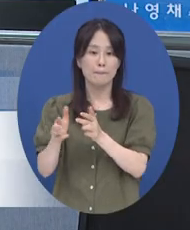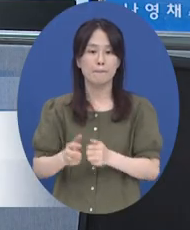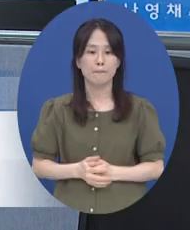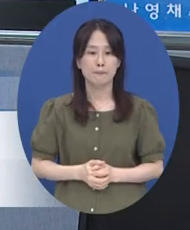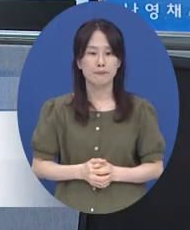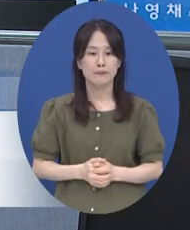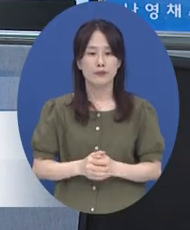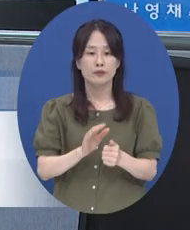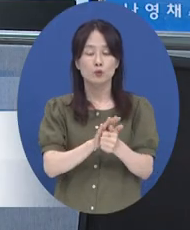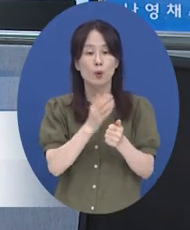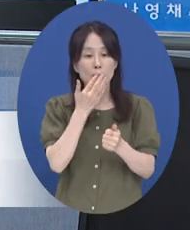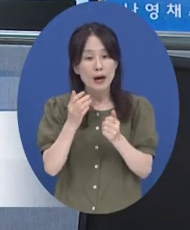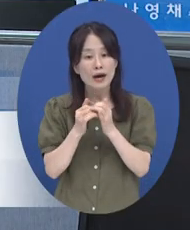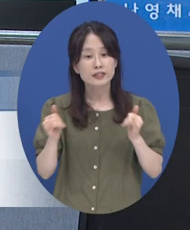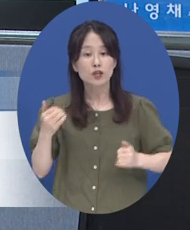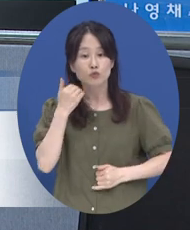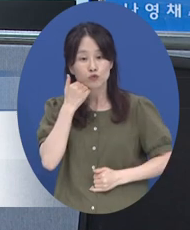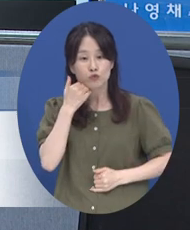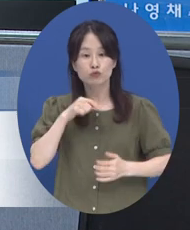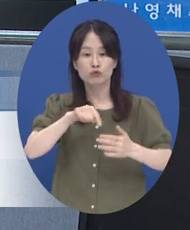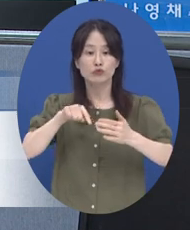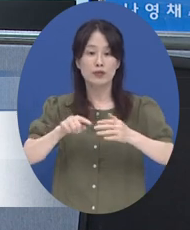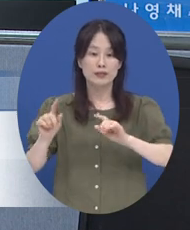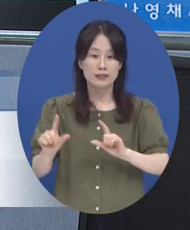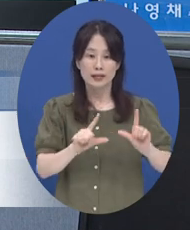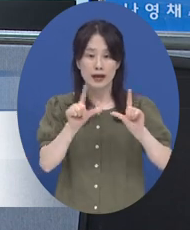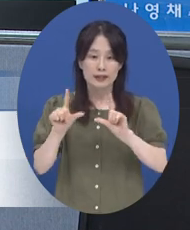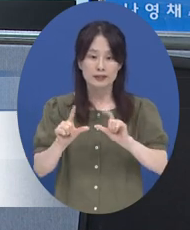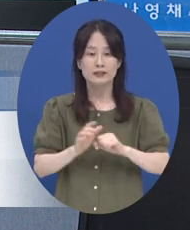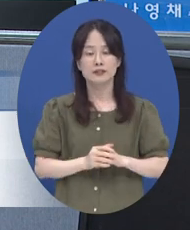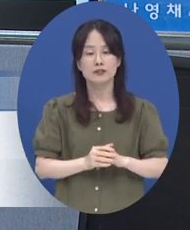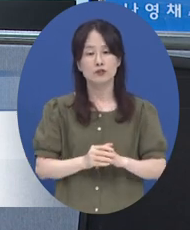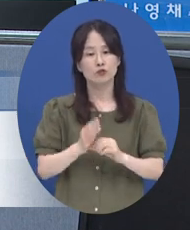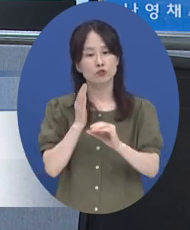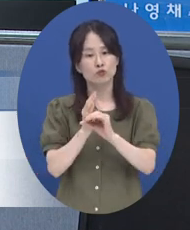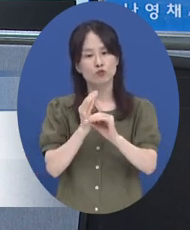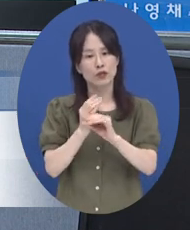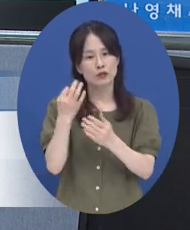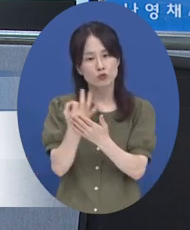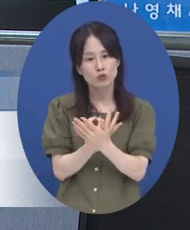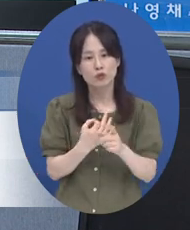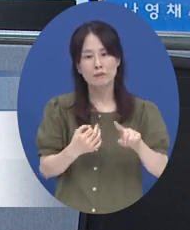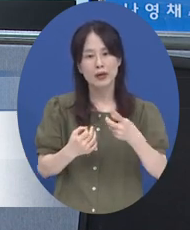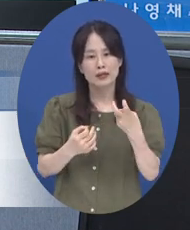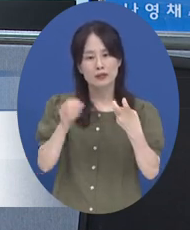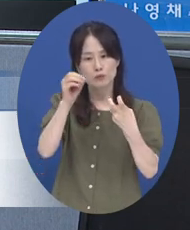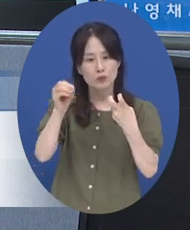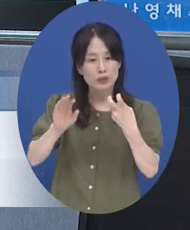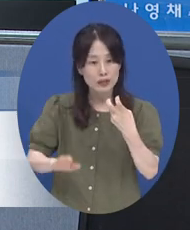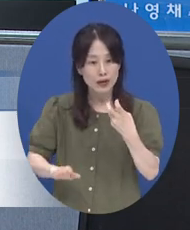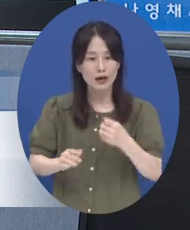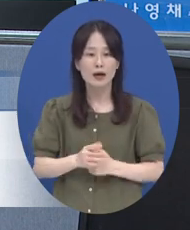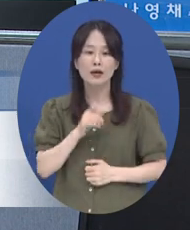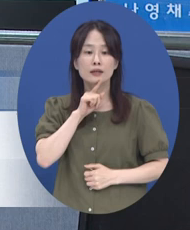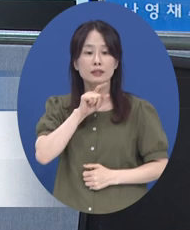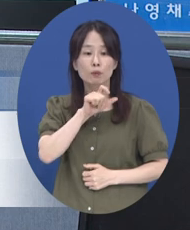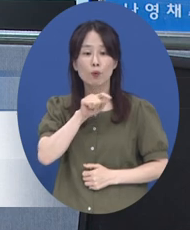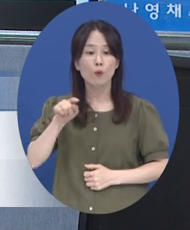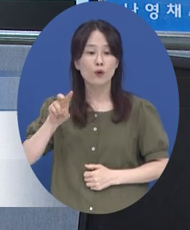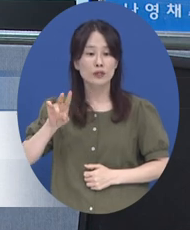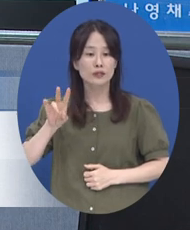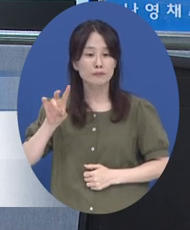지원대상은 요 저희도 4 거저 하고 있는 귀 즌 좀 증이 소도 120% 이하인 15세부터